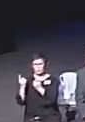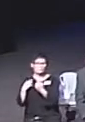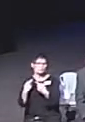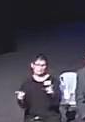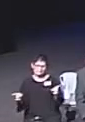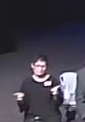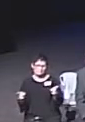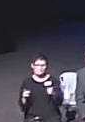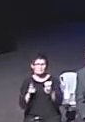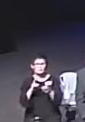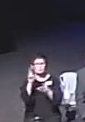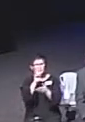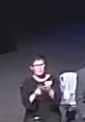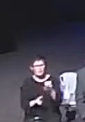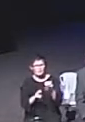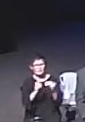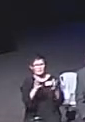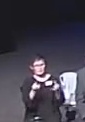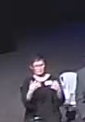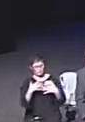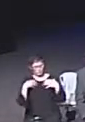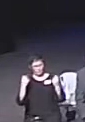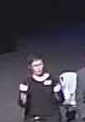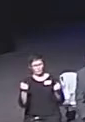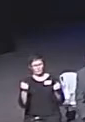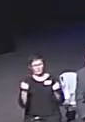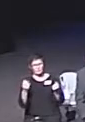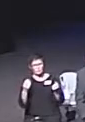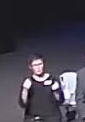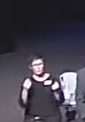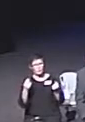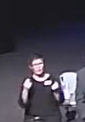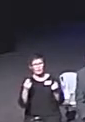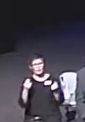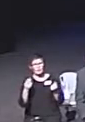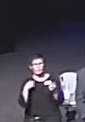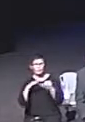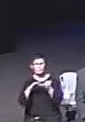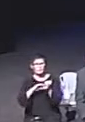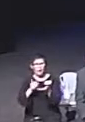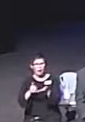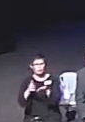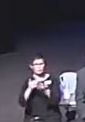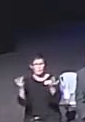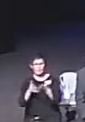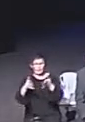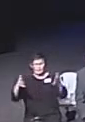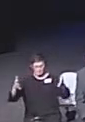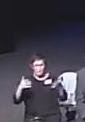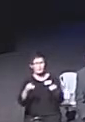Taiteen hyvinvointivaikutus striimauksella voidaan nostaa annosvastetta.